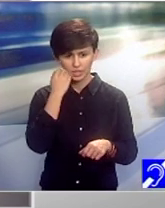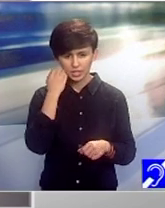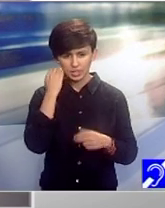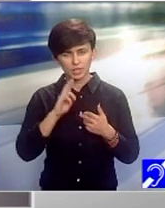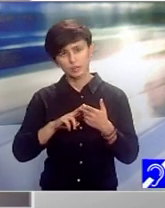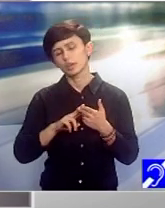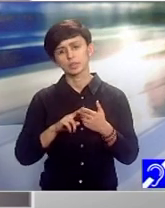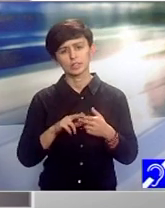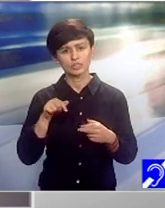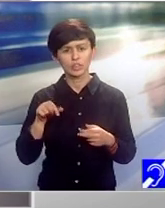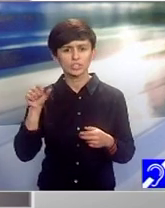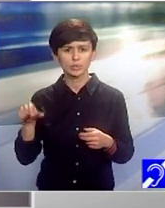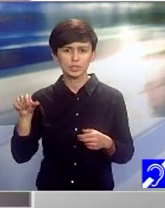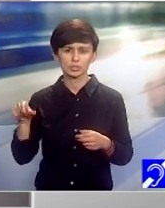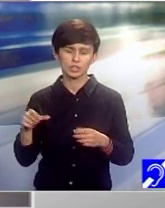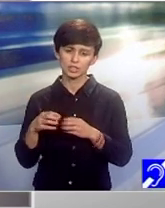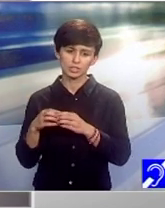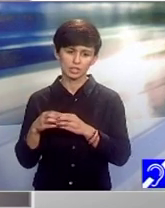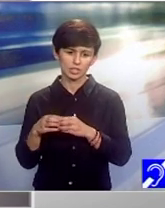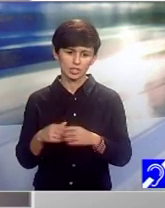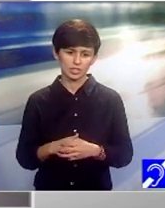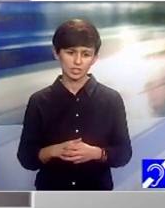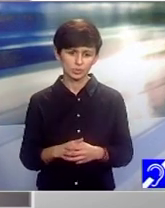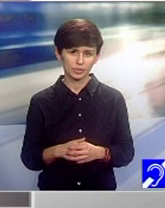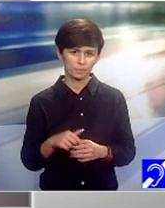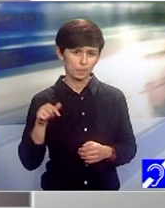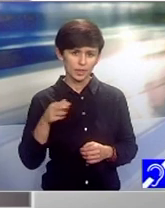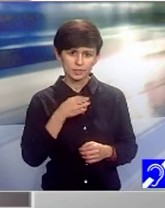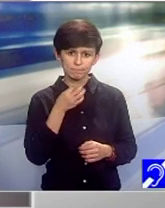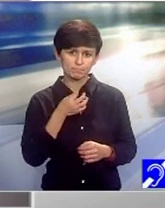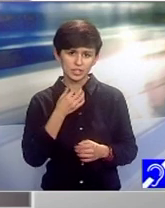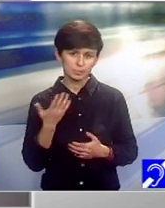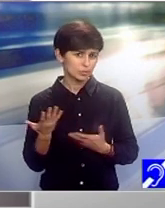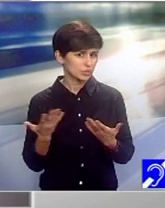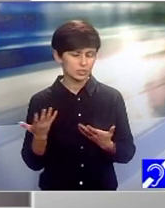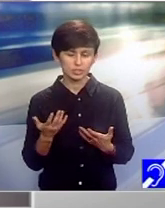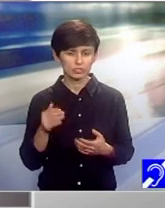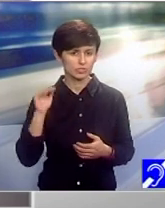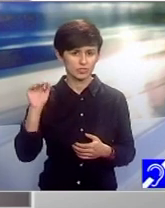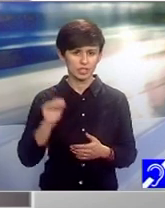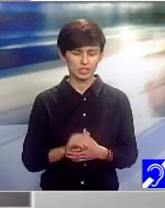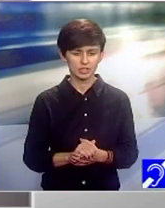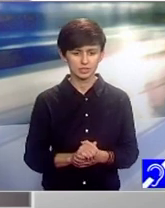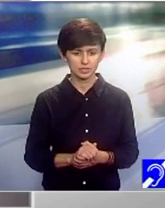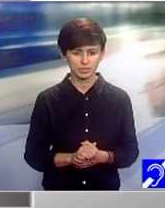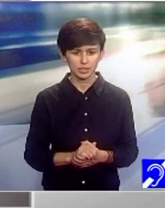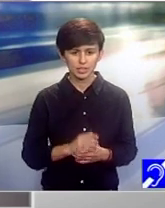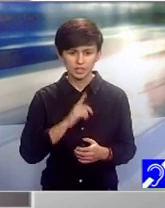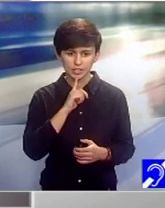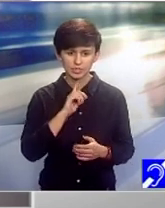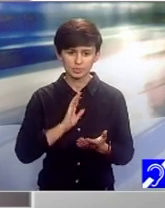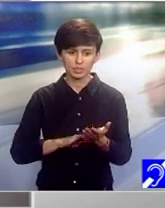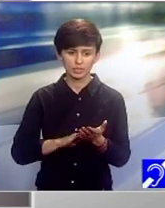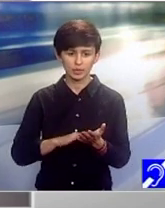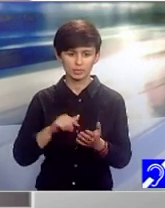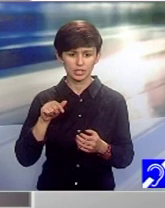temerar din partea grupului. De ce? Ți-a spus ceva anume? Nu, ți-a transmis? Nu, prin simplu fapt că el este acolo, îți